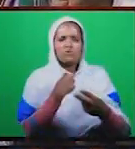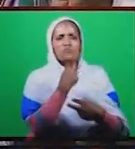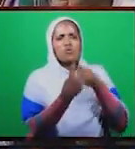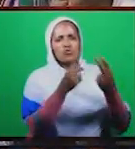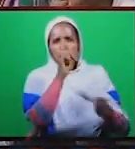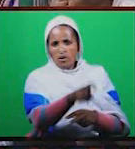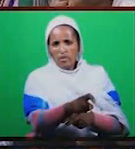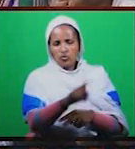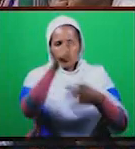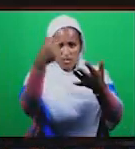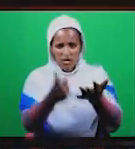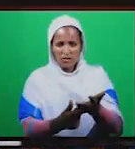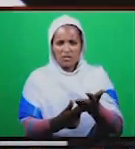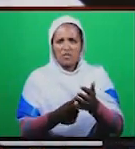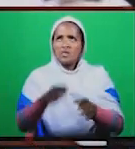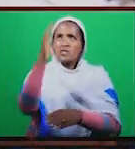ያንን ነው